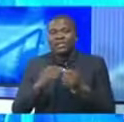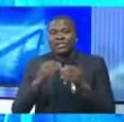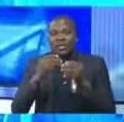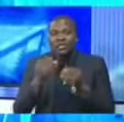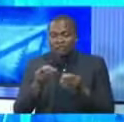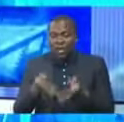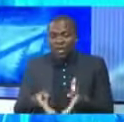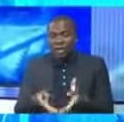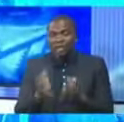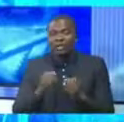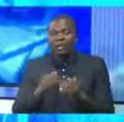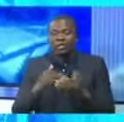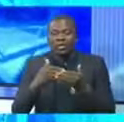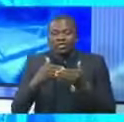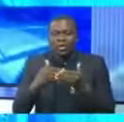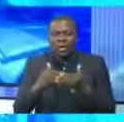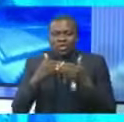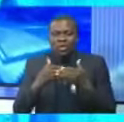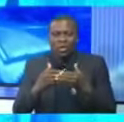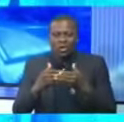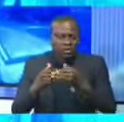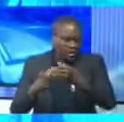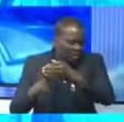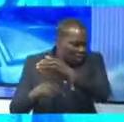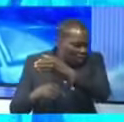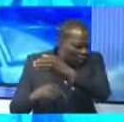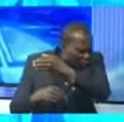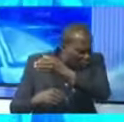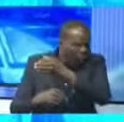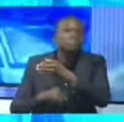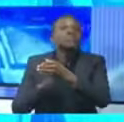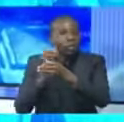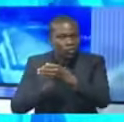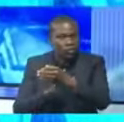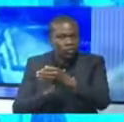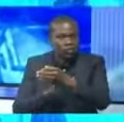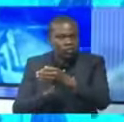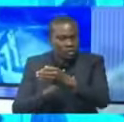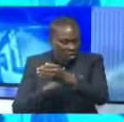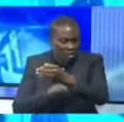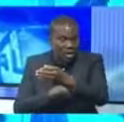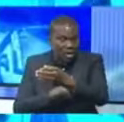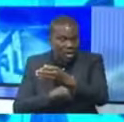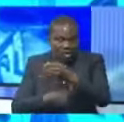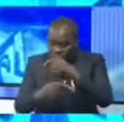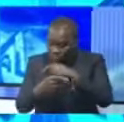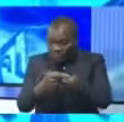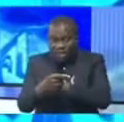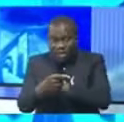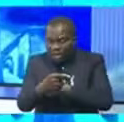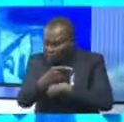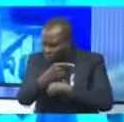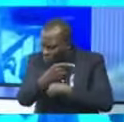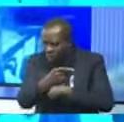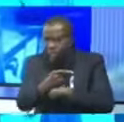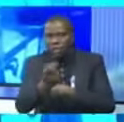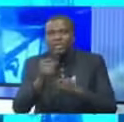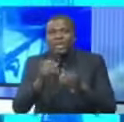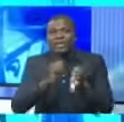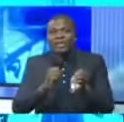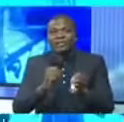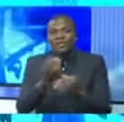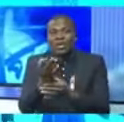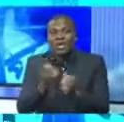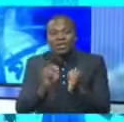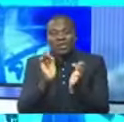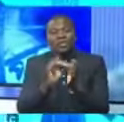on peut tousser au creux du coude. Le creux du coude également permet d'éviter que les mains soient contaminées.